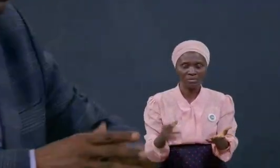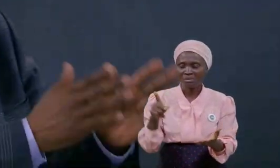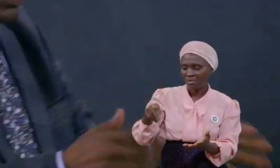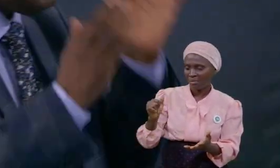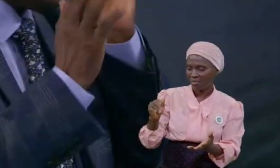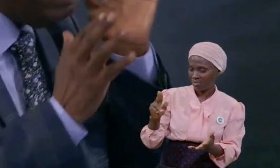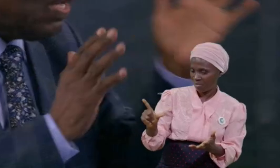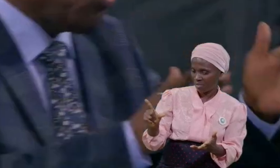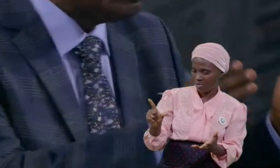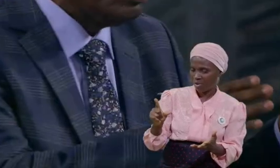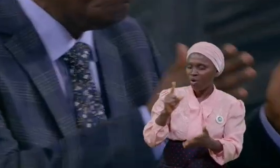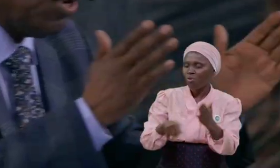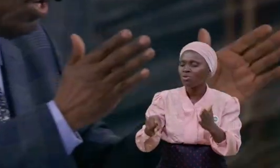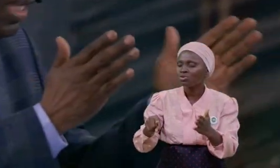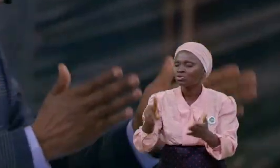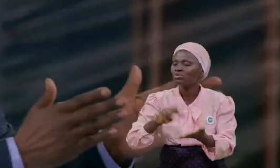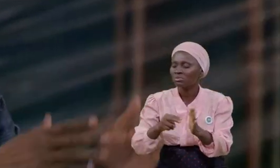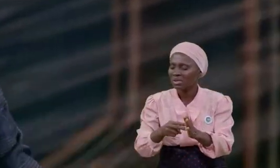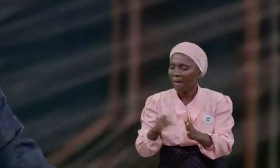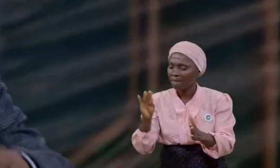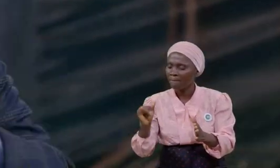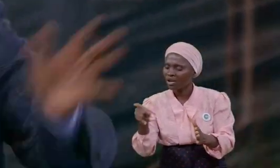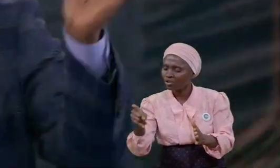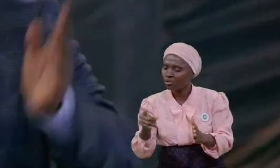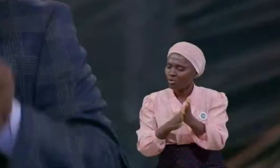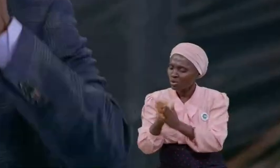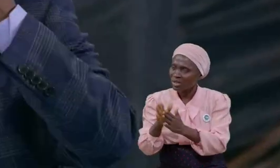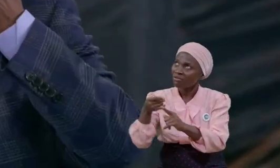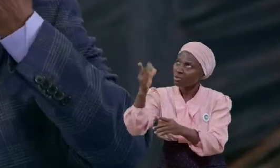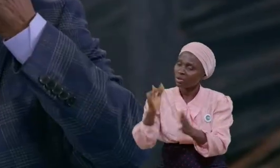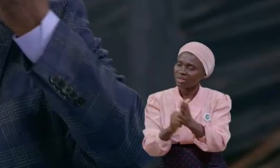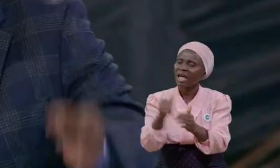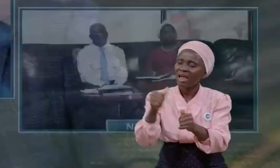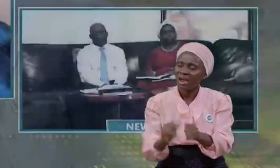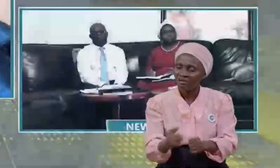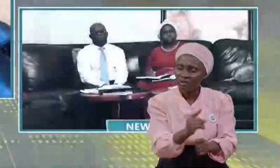souhaité que toi et tous ceux qui m'écoutent,